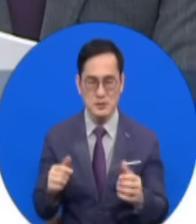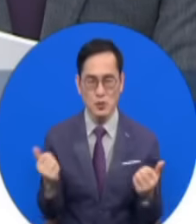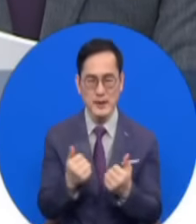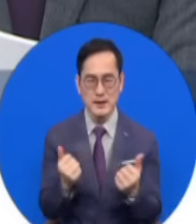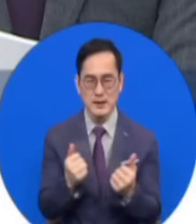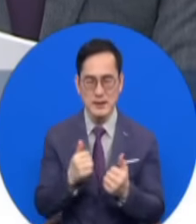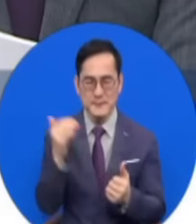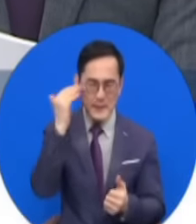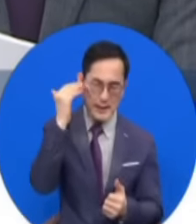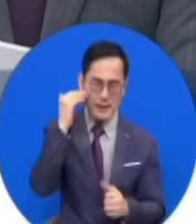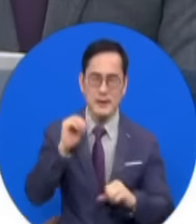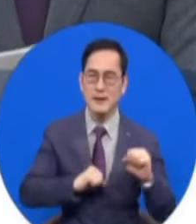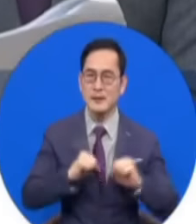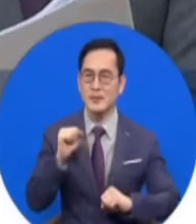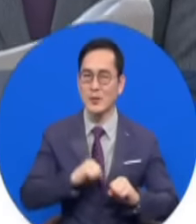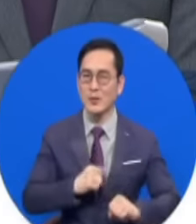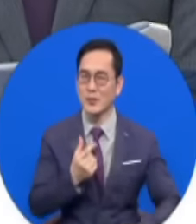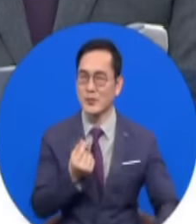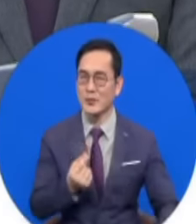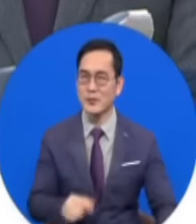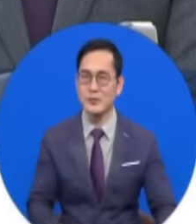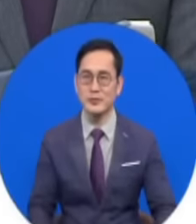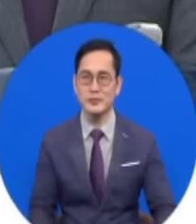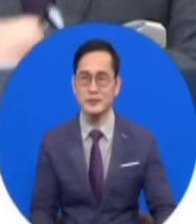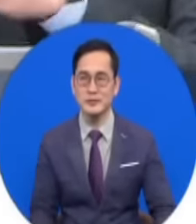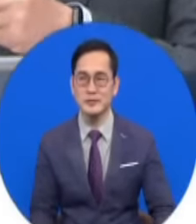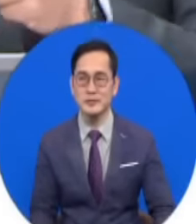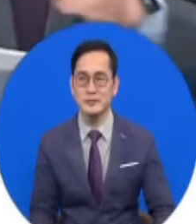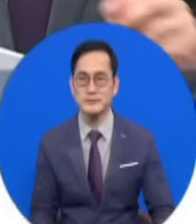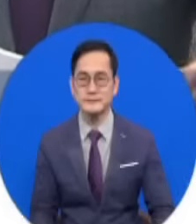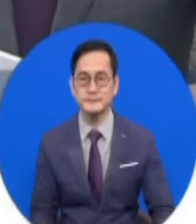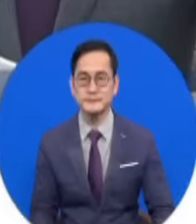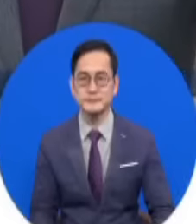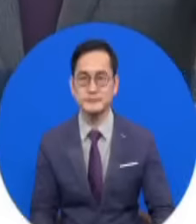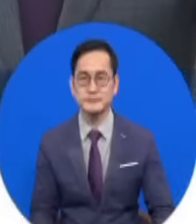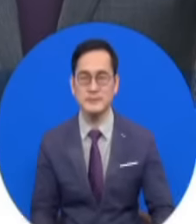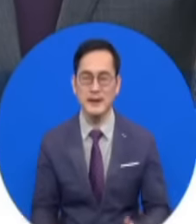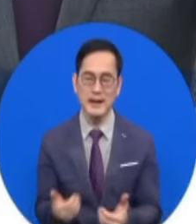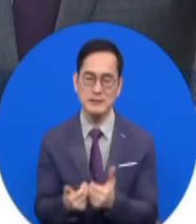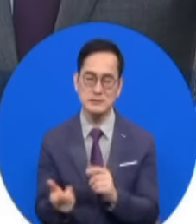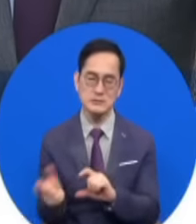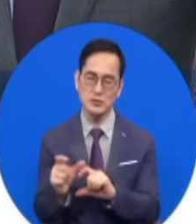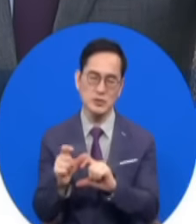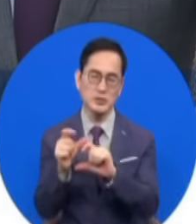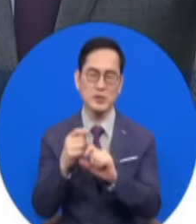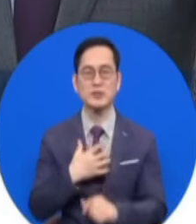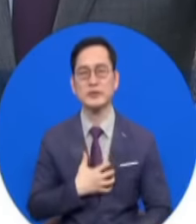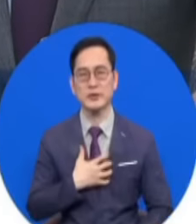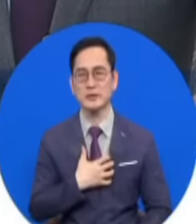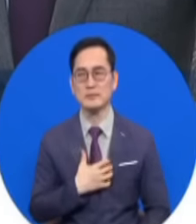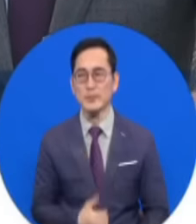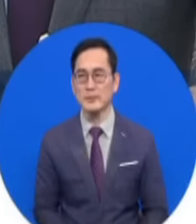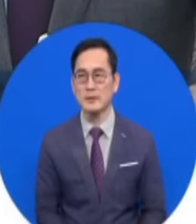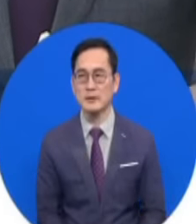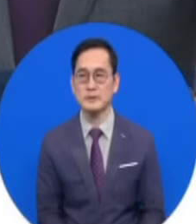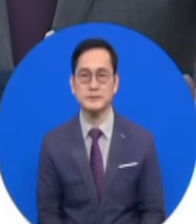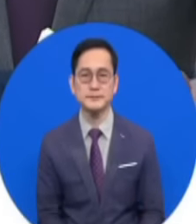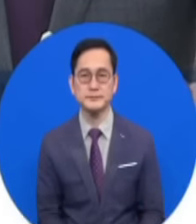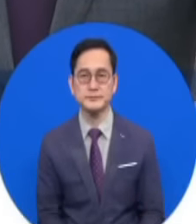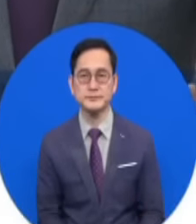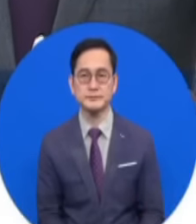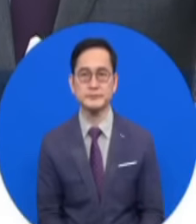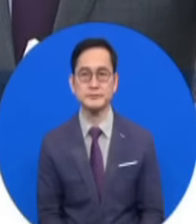이런 것으로 볼 때 다시 한번 좀 국회에서 뭔가 크게 갈등이 더 일어나겠다 약간 이런 생각이 조금 들어서 안타까운 마음이 좀